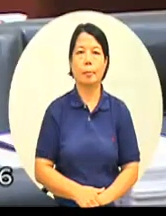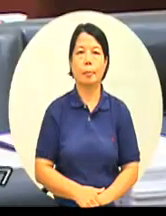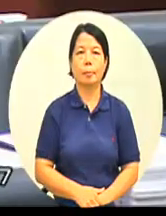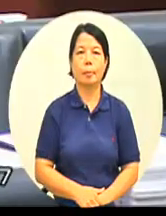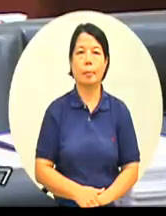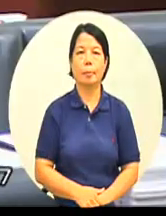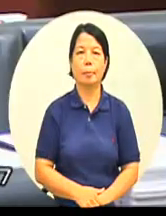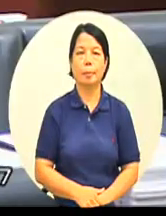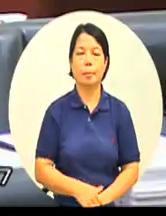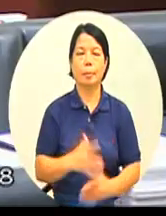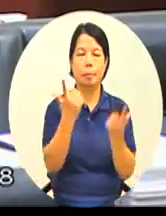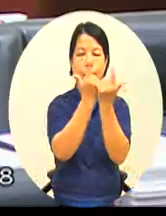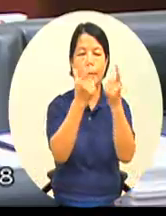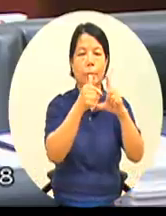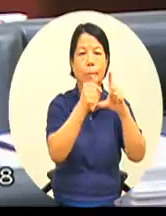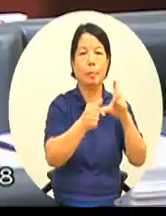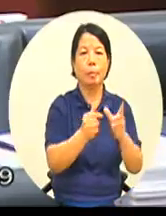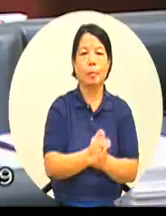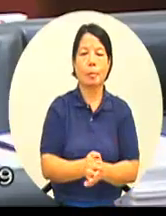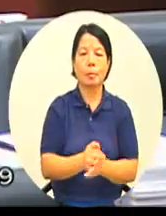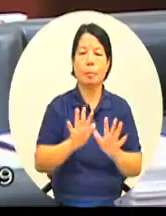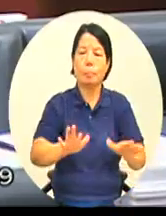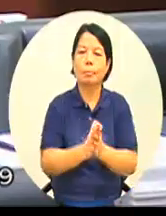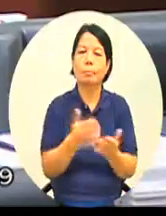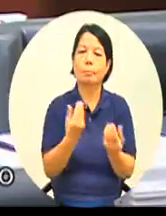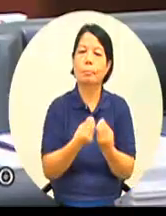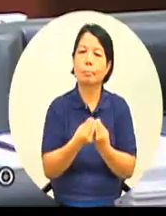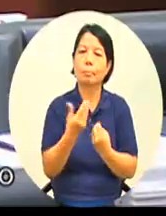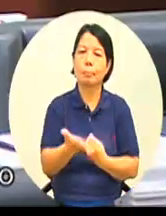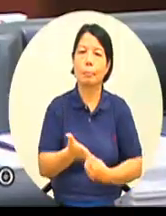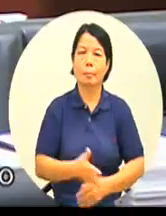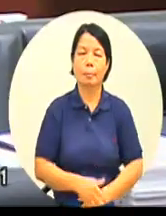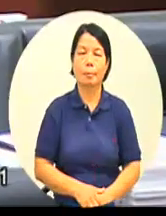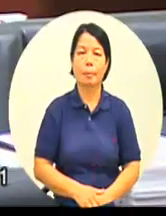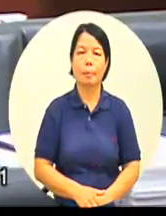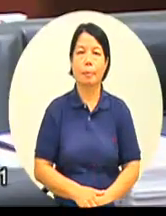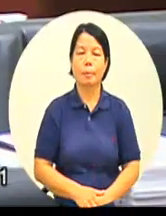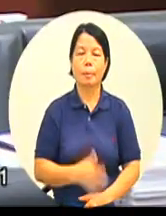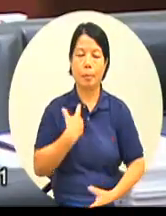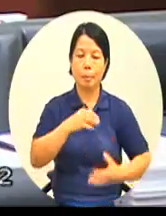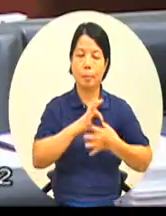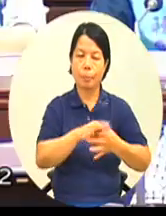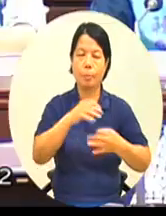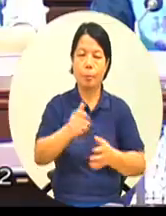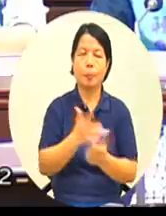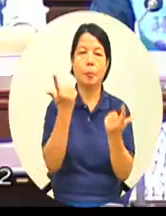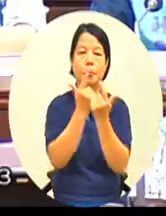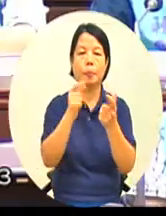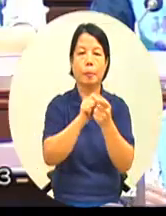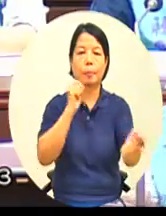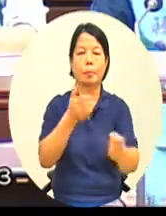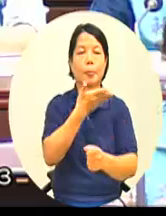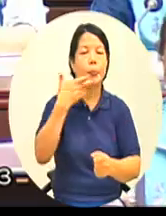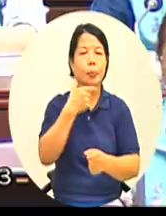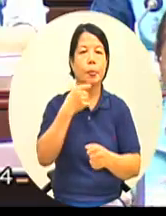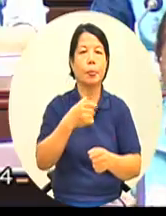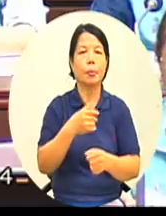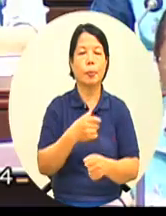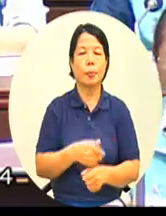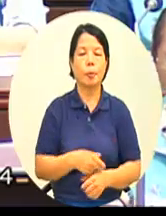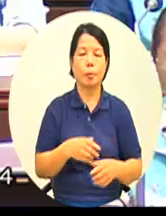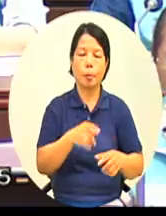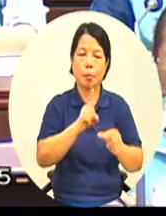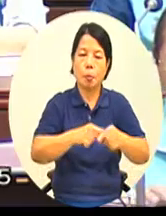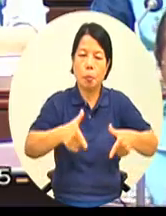想要问一下，那北区到底怎么回事啊？ 北长青哈，议员关心的那个北长青的部分，因为它整